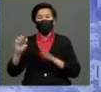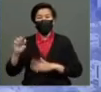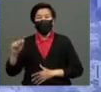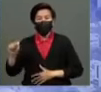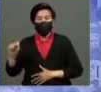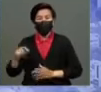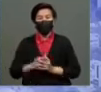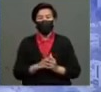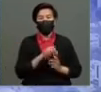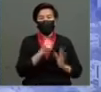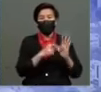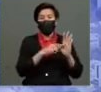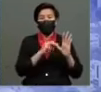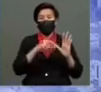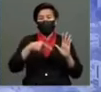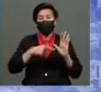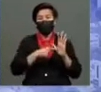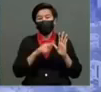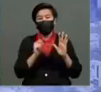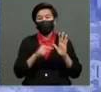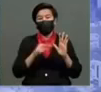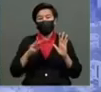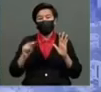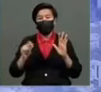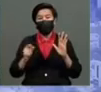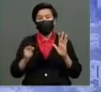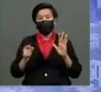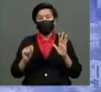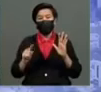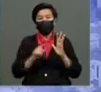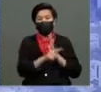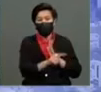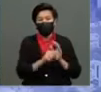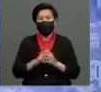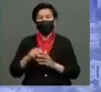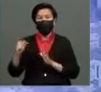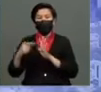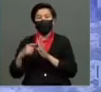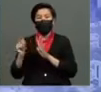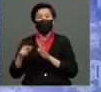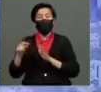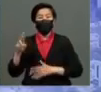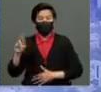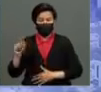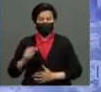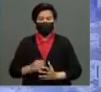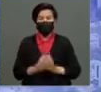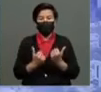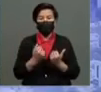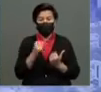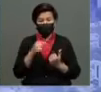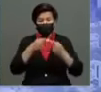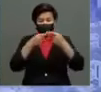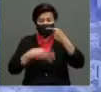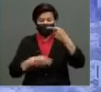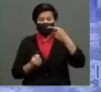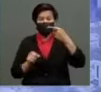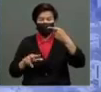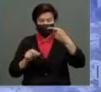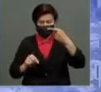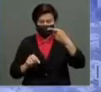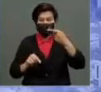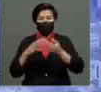ครับซึ่งสิ่งต่างๆนี้อ้างอิงจากตัวเลขที่เป็นการติดเชื้อเอาเมื่อวานนี้ที่สูงสุดเนี่ยนะครับ